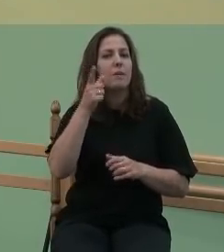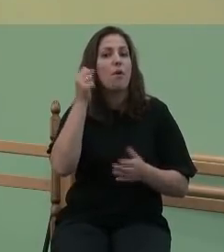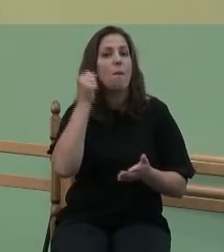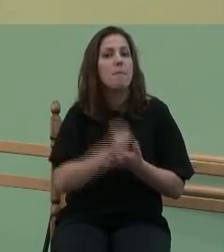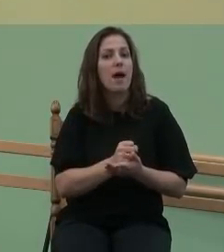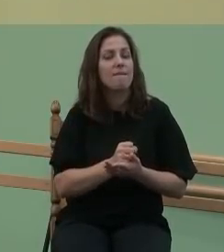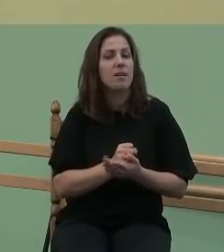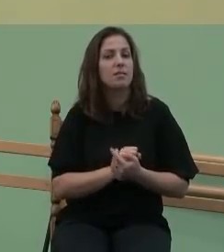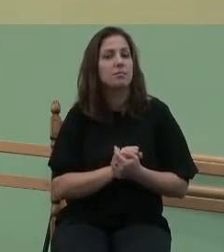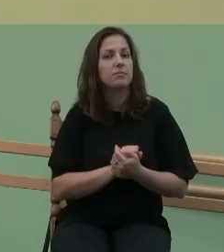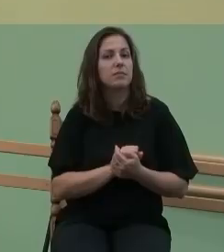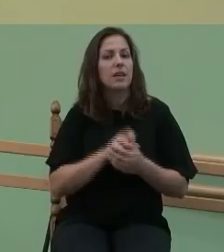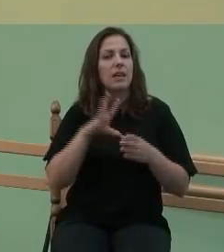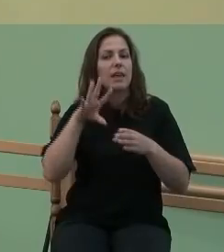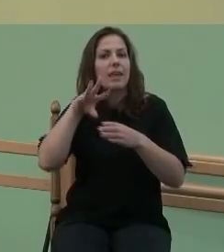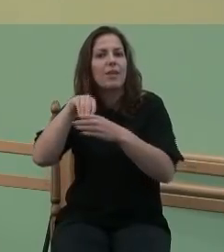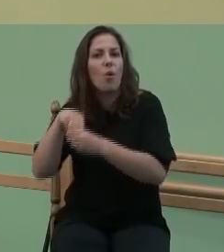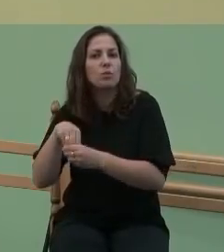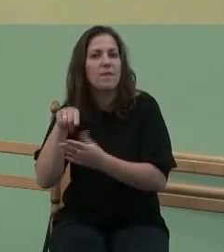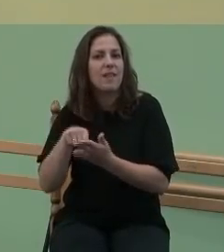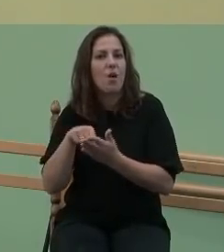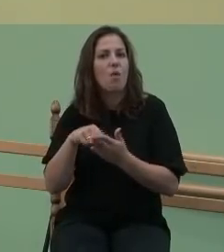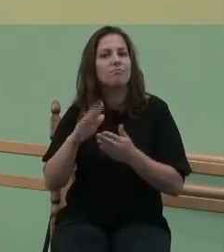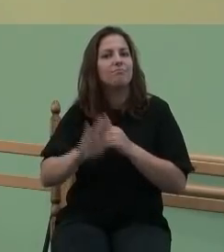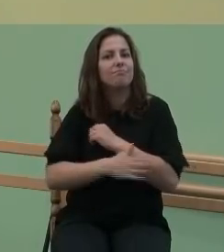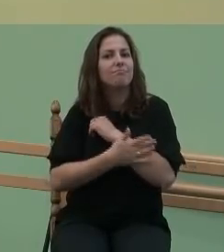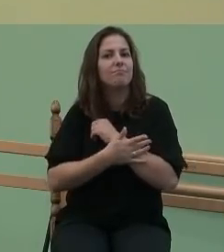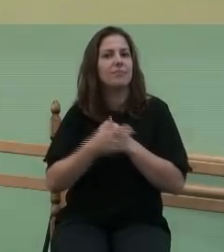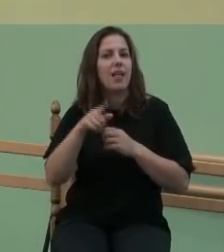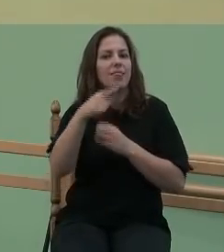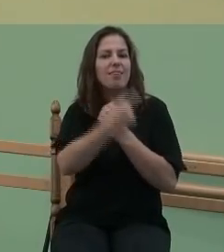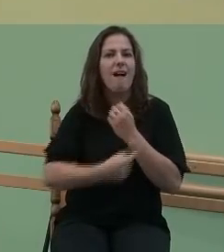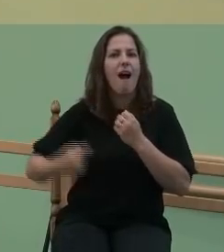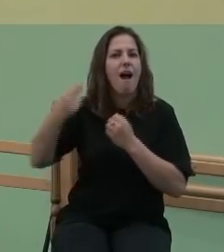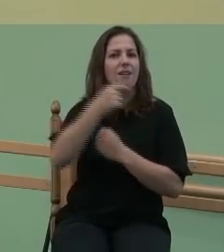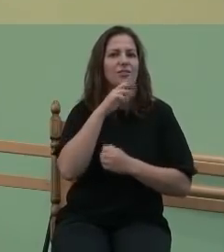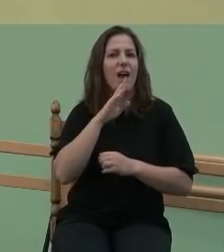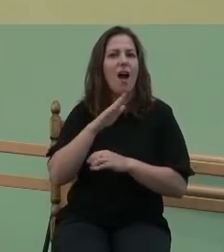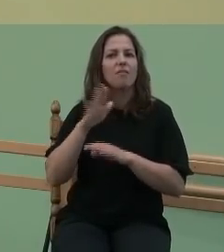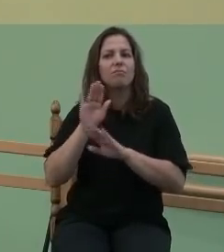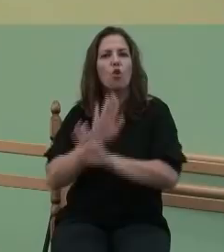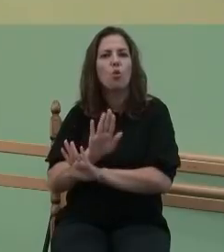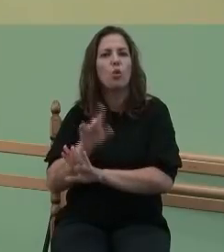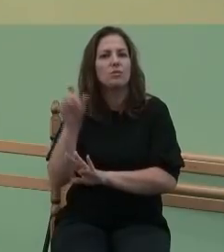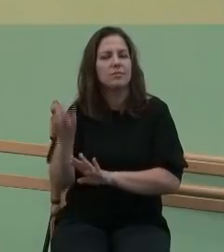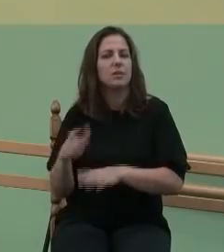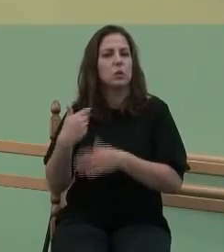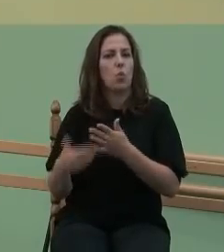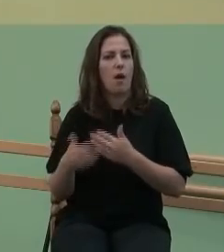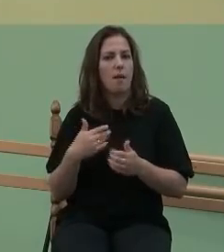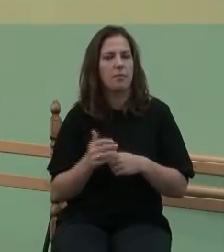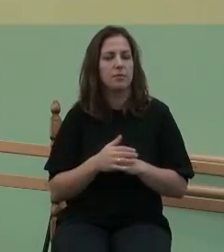prawa inkluzywnego, opartego o wizję tarczy chroniącej słabszego.